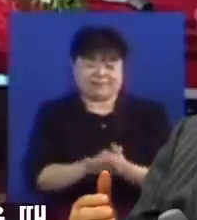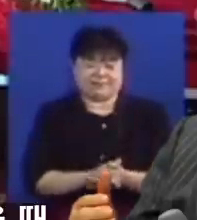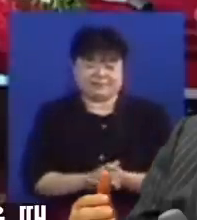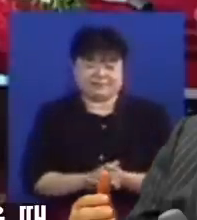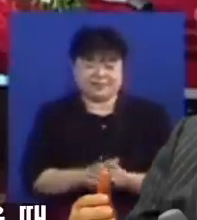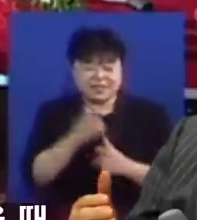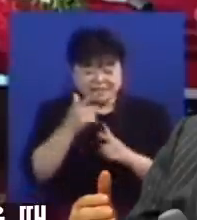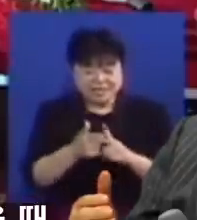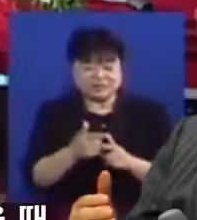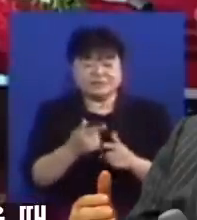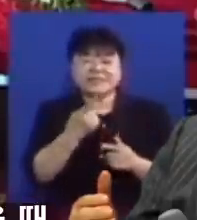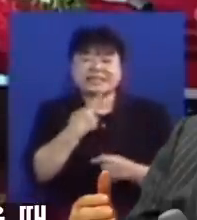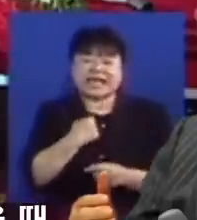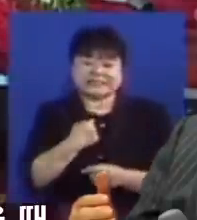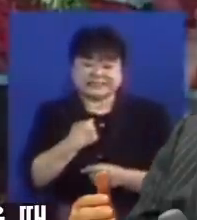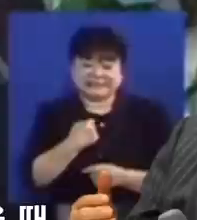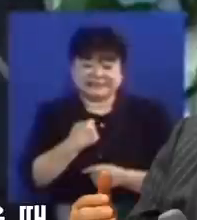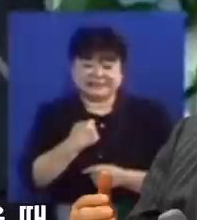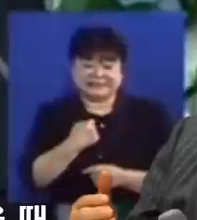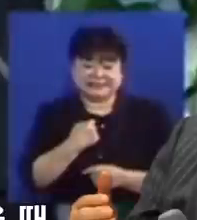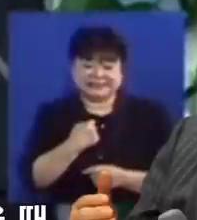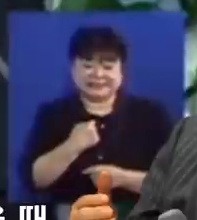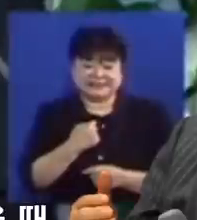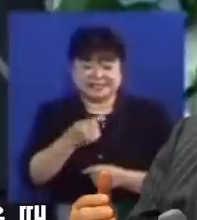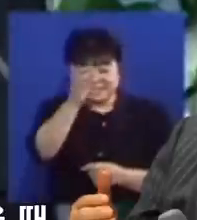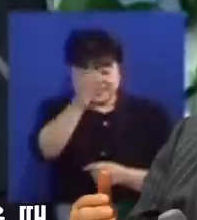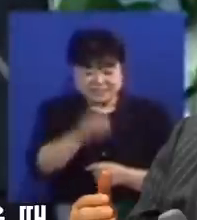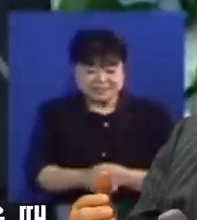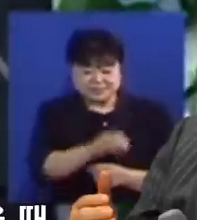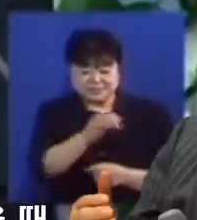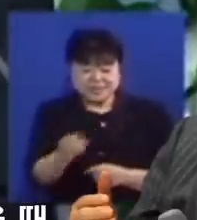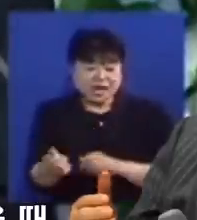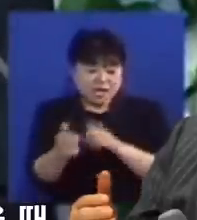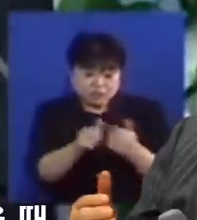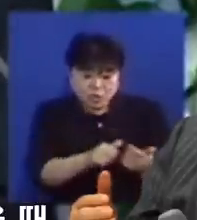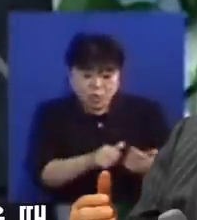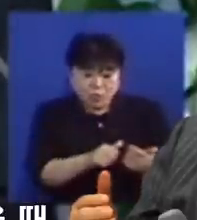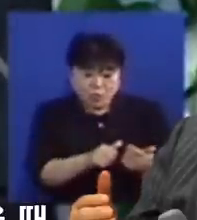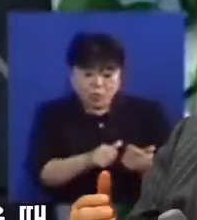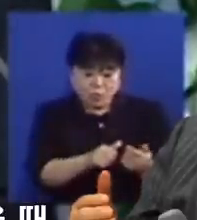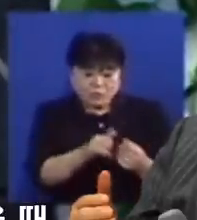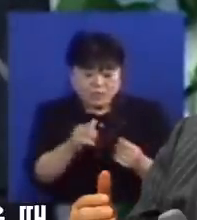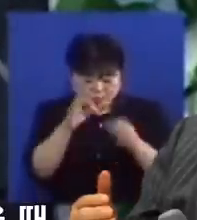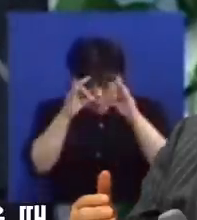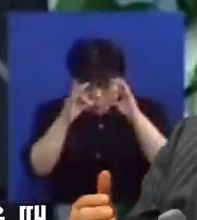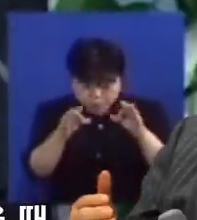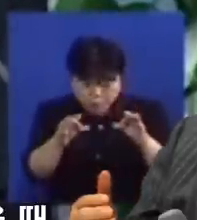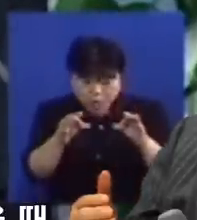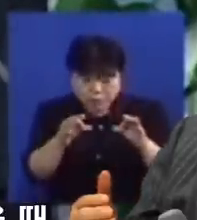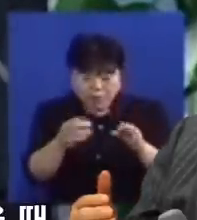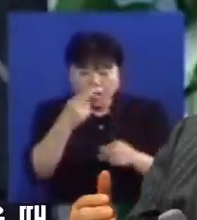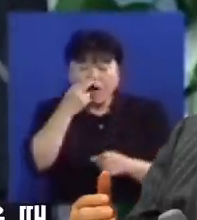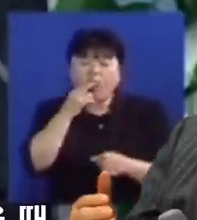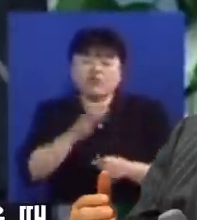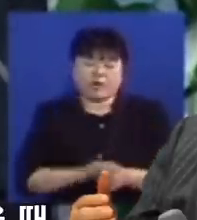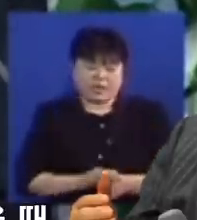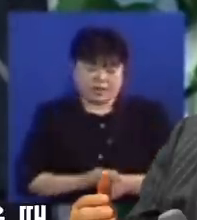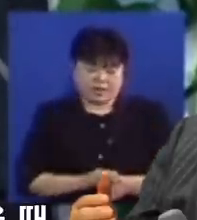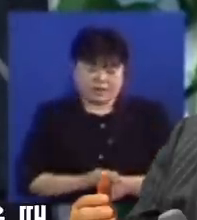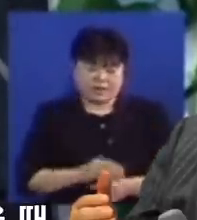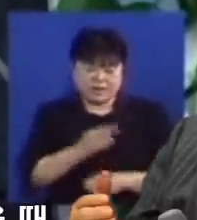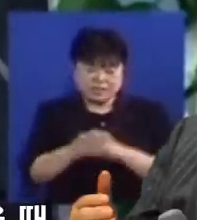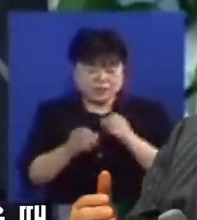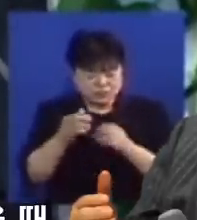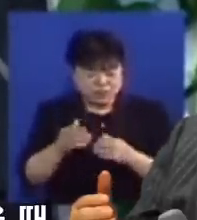여러분, 예수님이 당하신 십자가의 죽음은 인간적으로 보면 너무나 억울하지 않습니까? 예수님은 3년